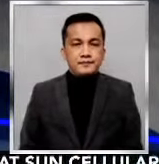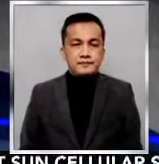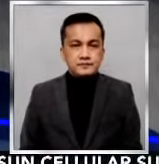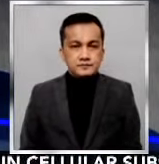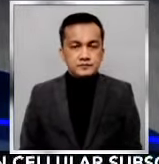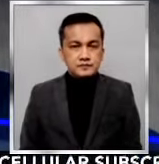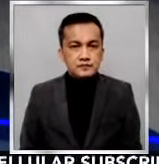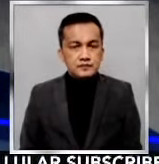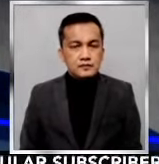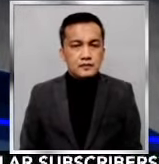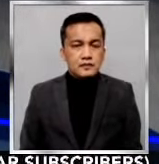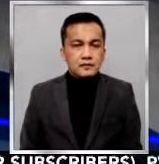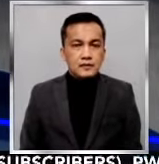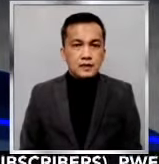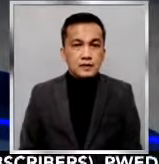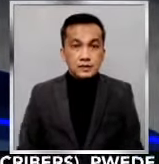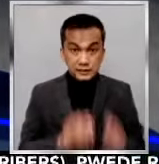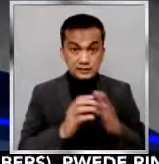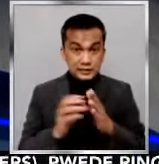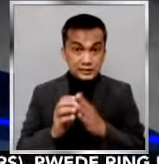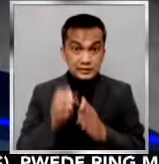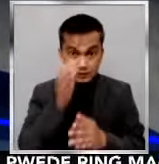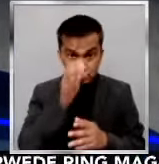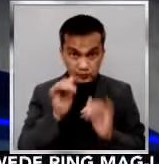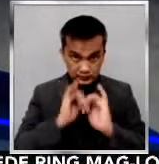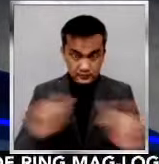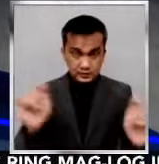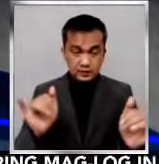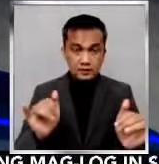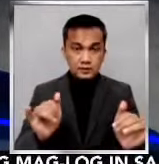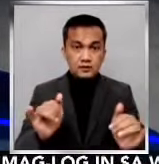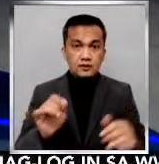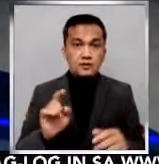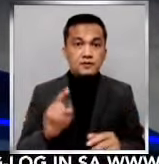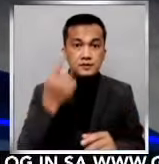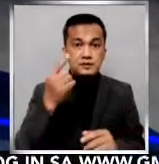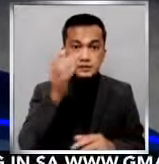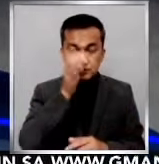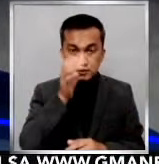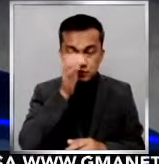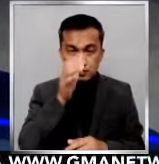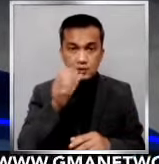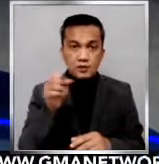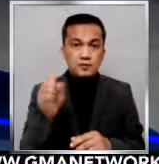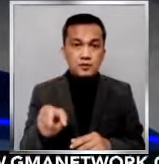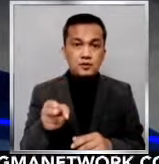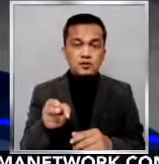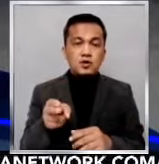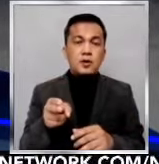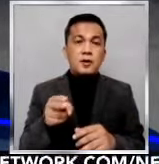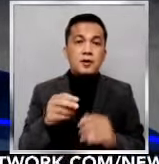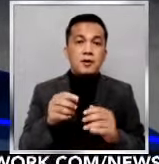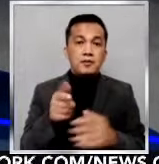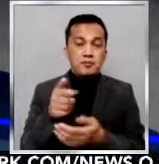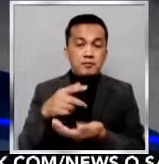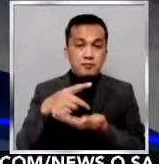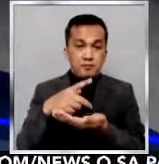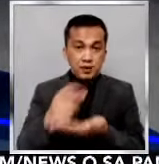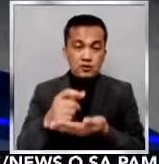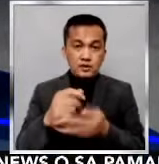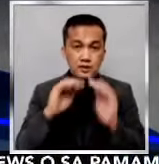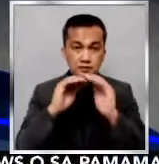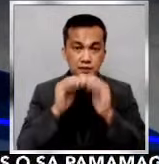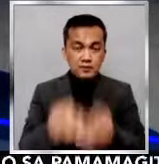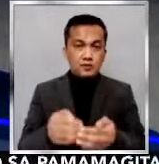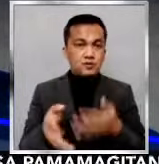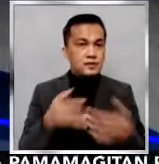Sa lungsod pa rin po ng Cebu, nauna na ang Cebu City sa pagpapatupad ng bakuna bubble. Kahit MECQ ang lungsod, pwede